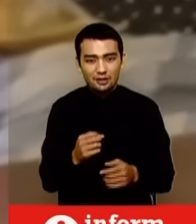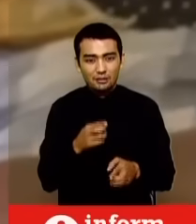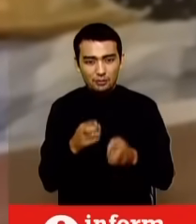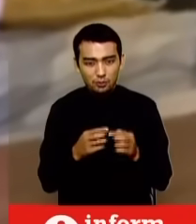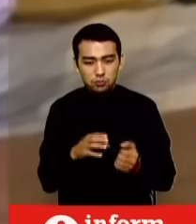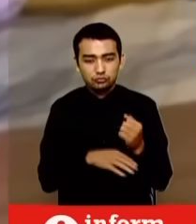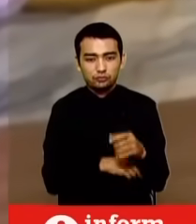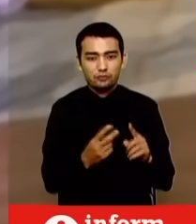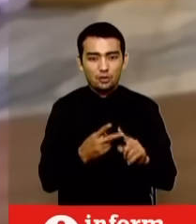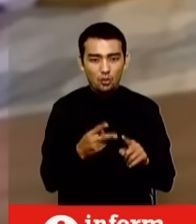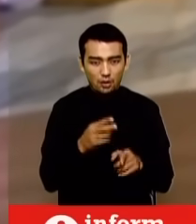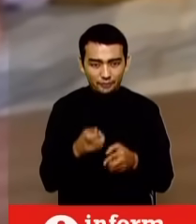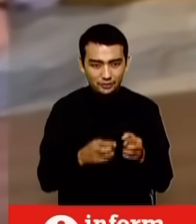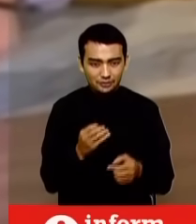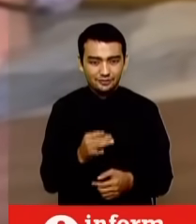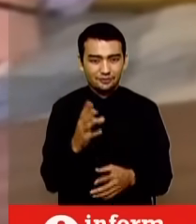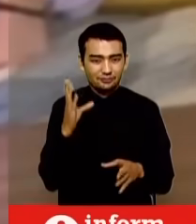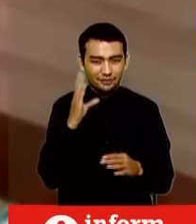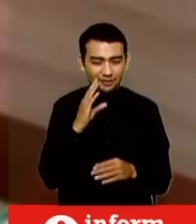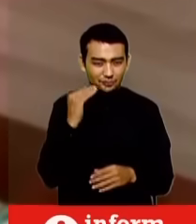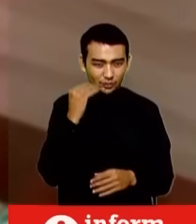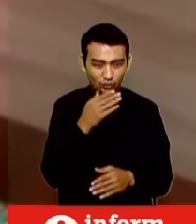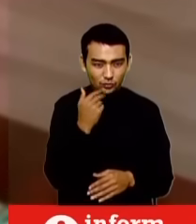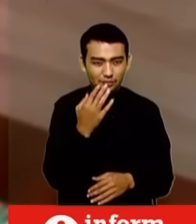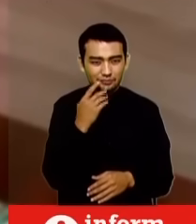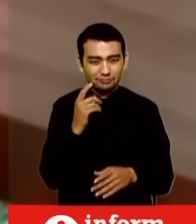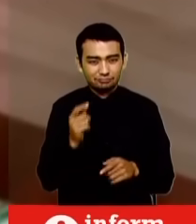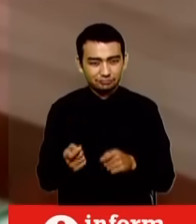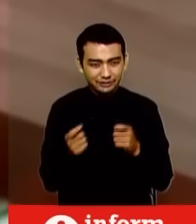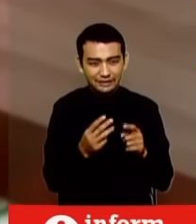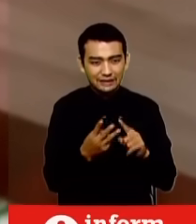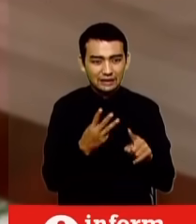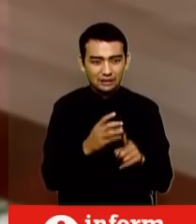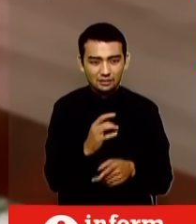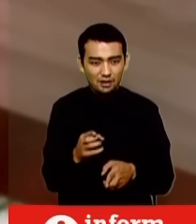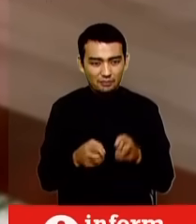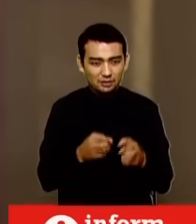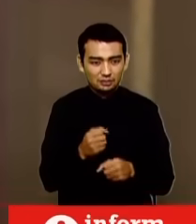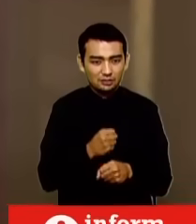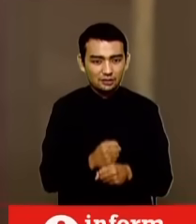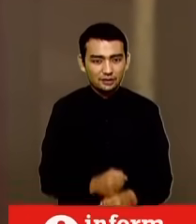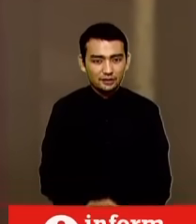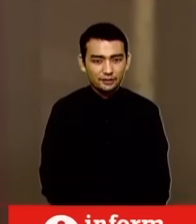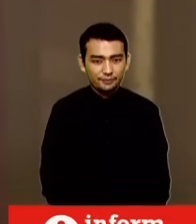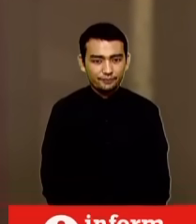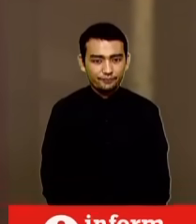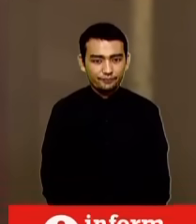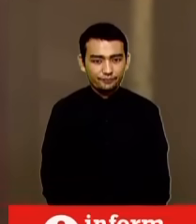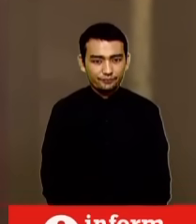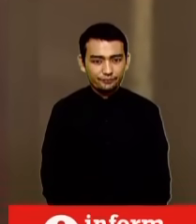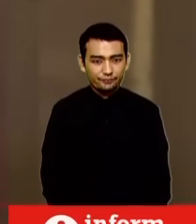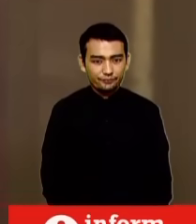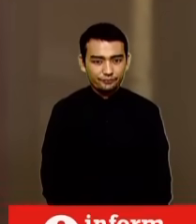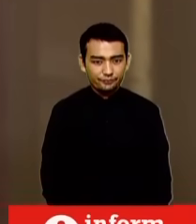жасатқан. Алайда онысы да сәтті шықпай, шетелге апарып 3-ші рет операцияға түсті дейді анасы. Со клепте қысқан кезде